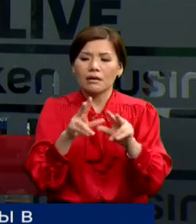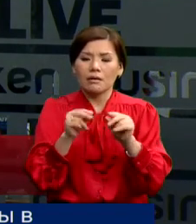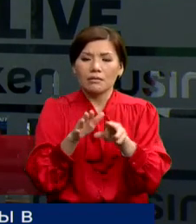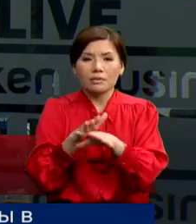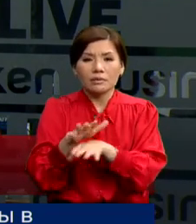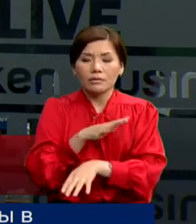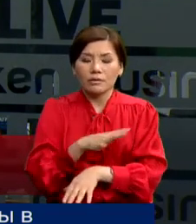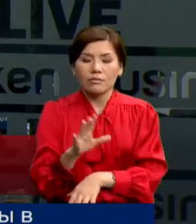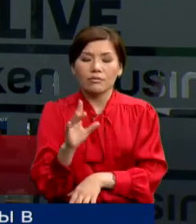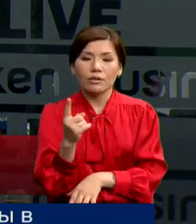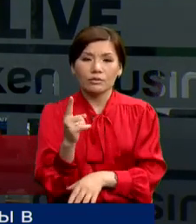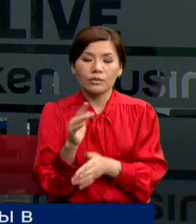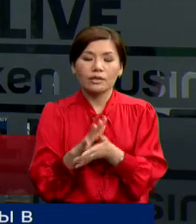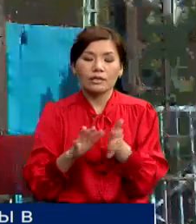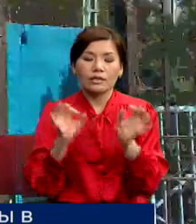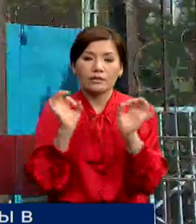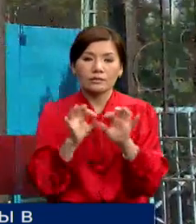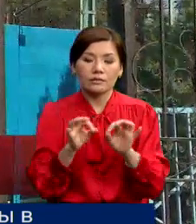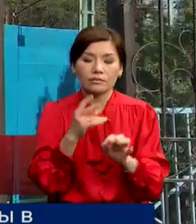шықпауын Нұрлан Асқар анықтады.